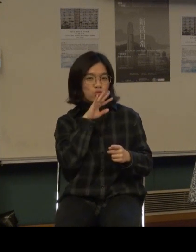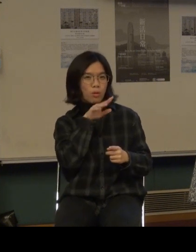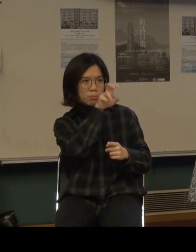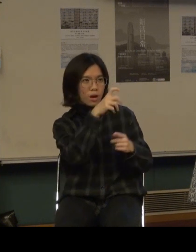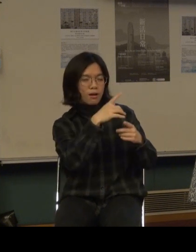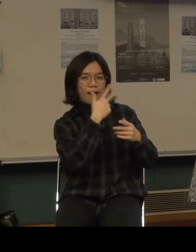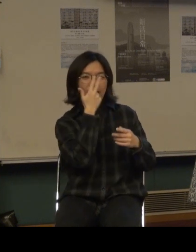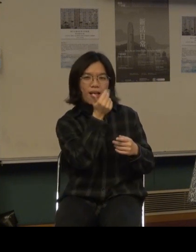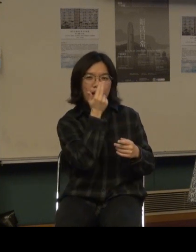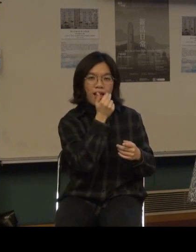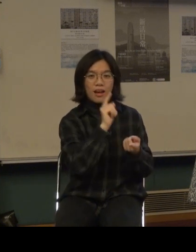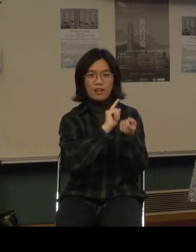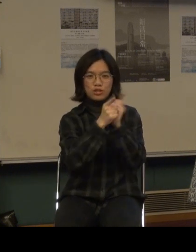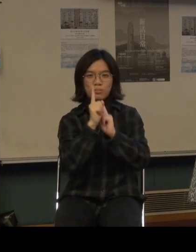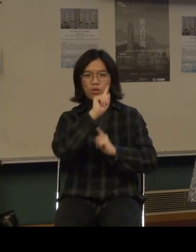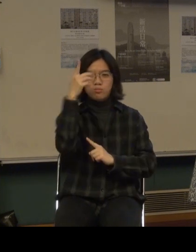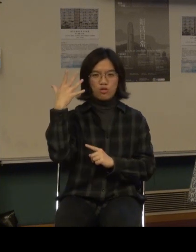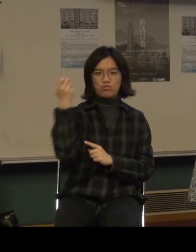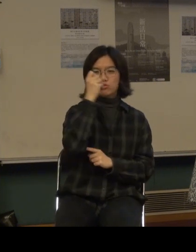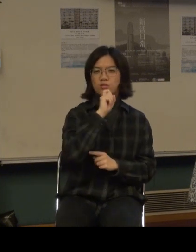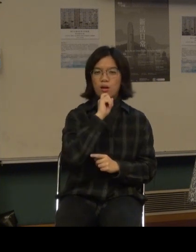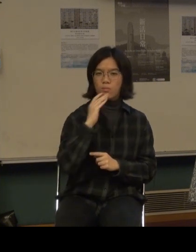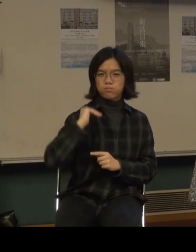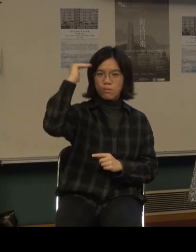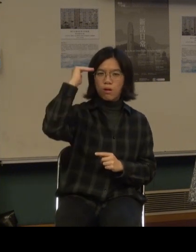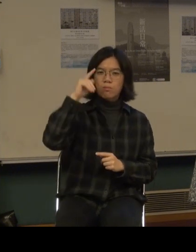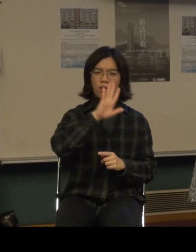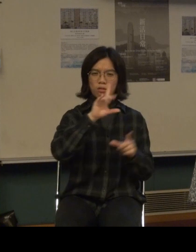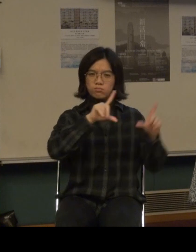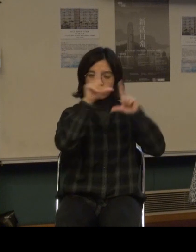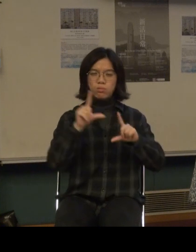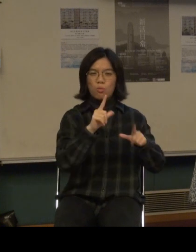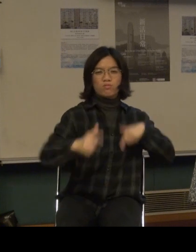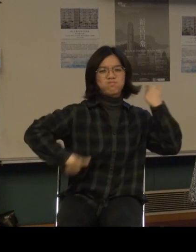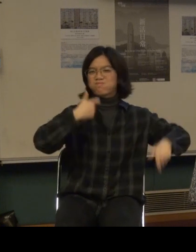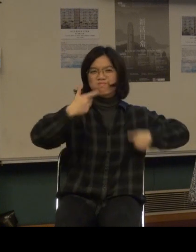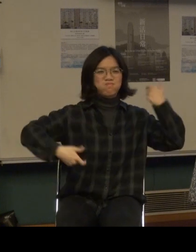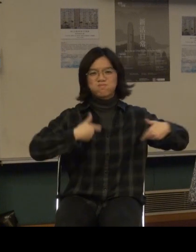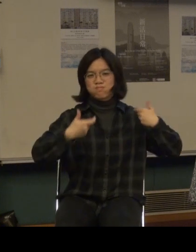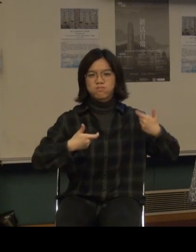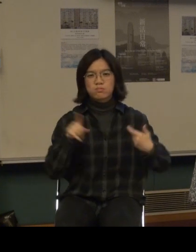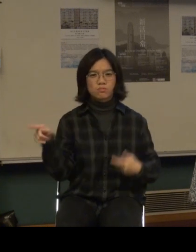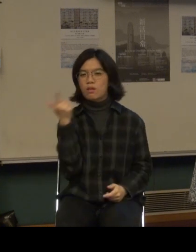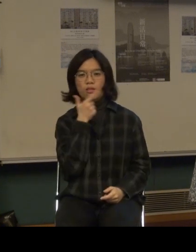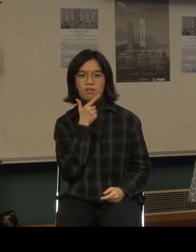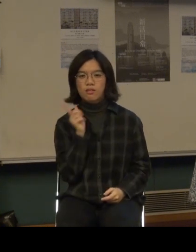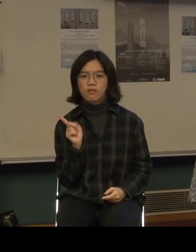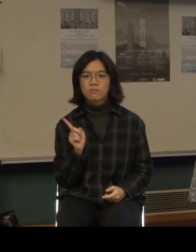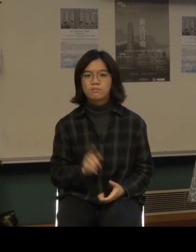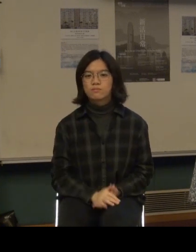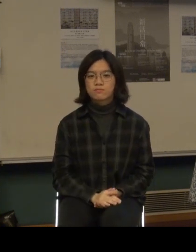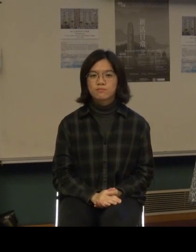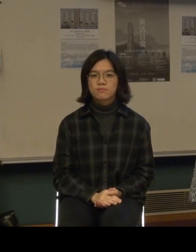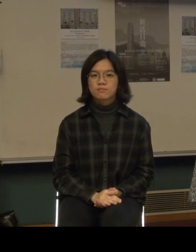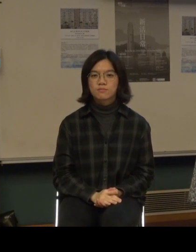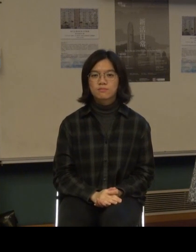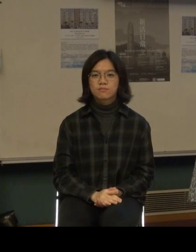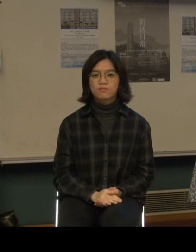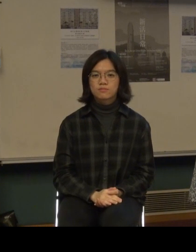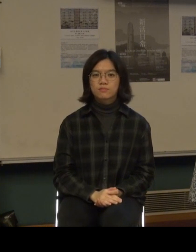哋係享受住一啲好奢華嘅生活。在香港開埠之後，其